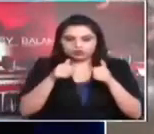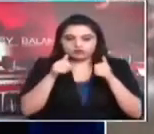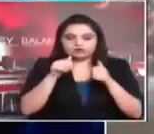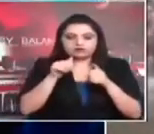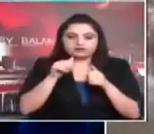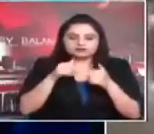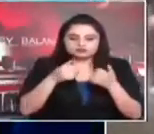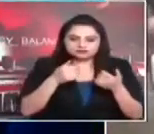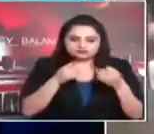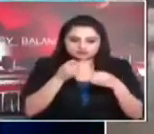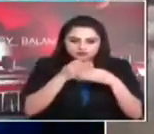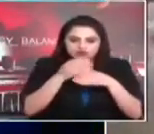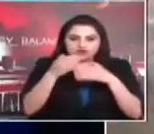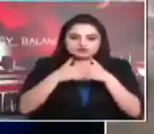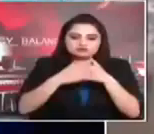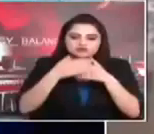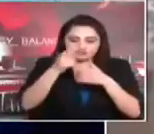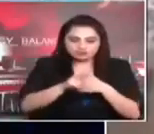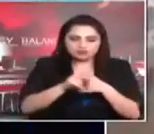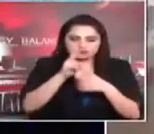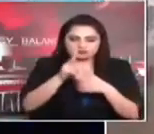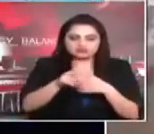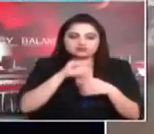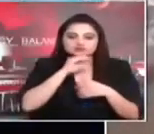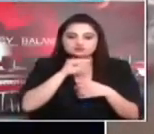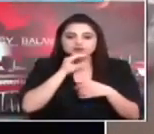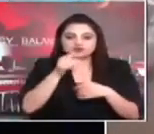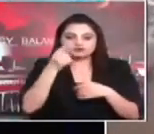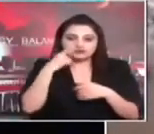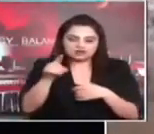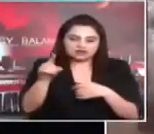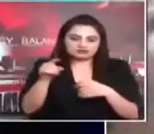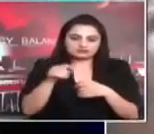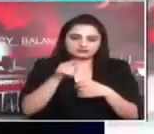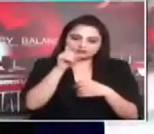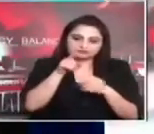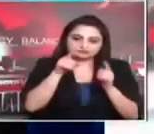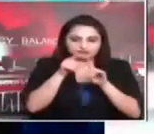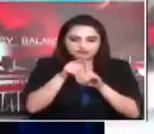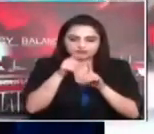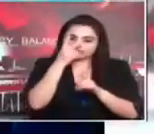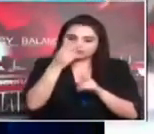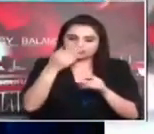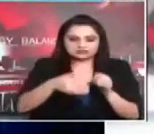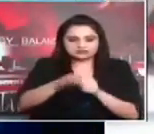भेडेटारबाट नजिकै रहेको झरनामा किशोर किशोरीदेखि प्रौढसम्म पुग्ने गरेका छन्।